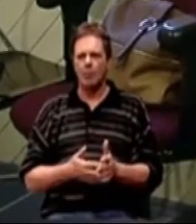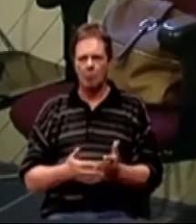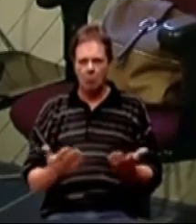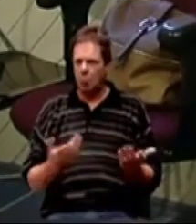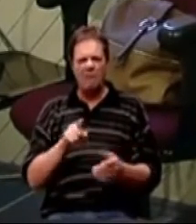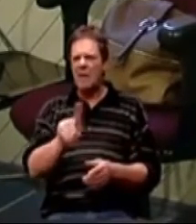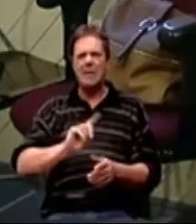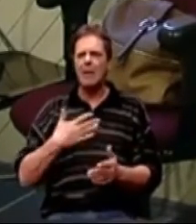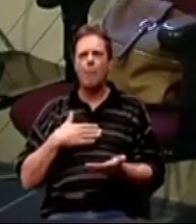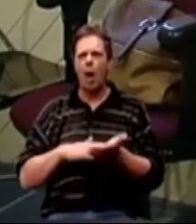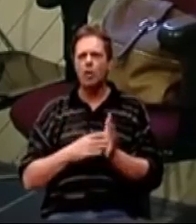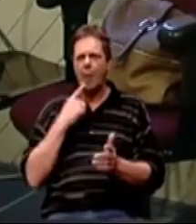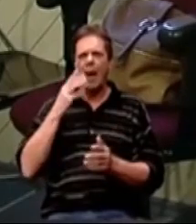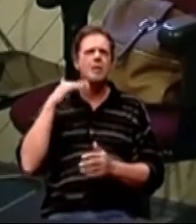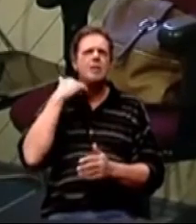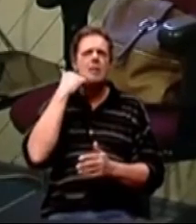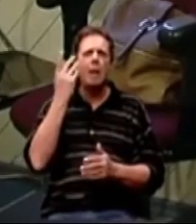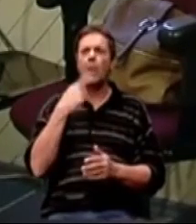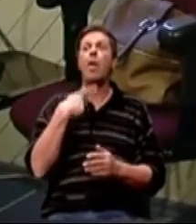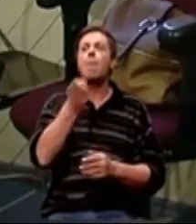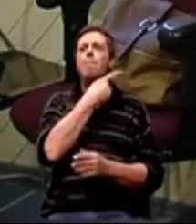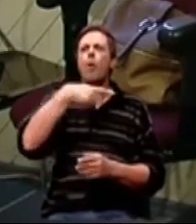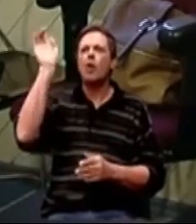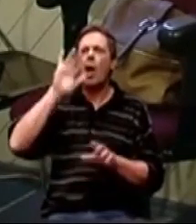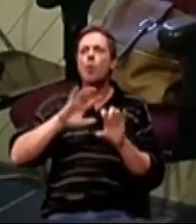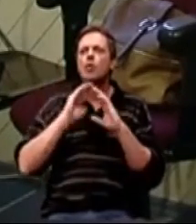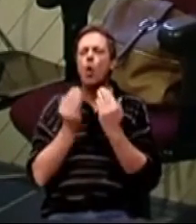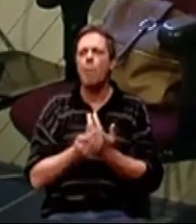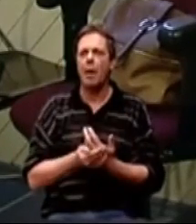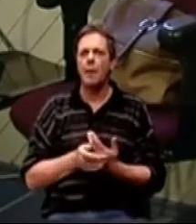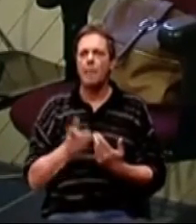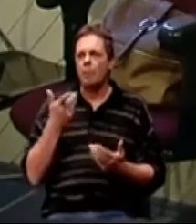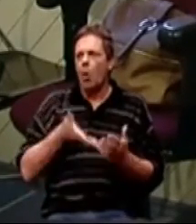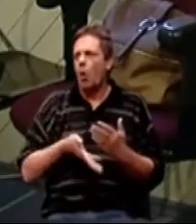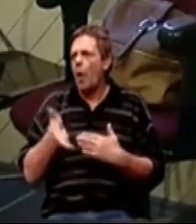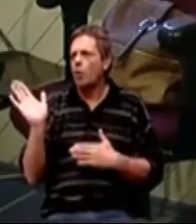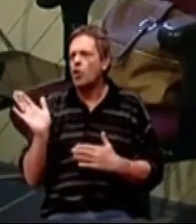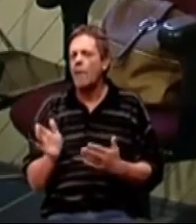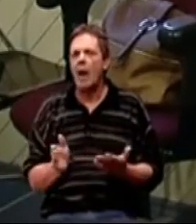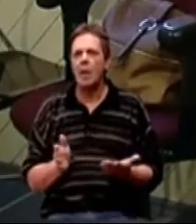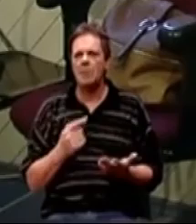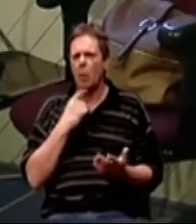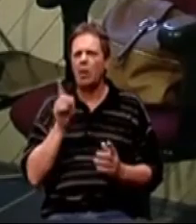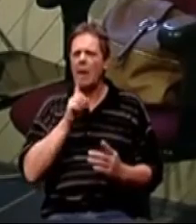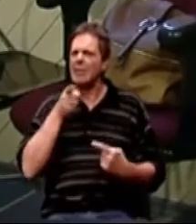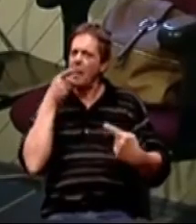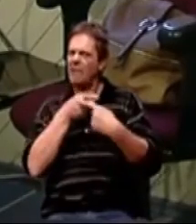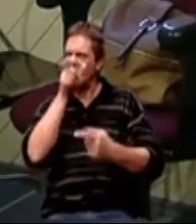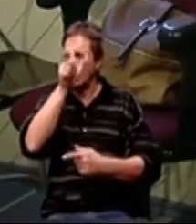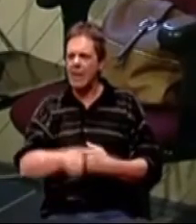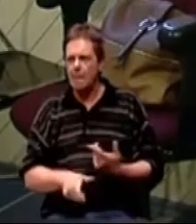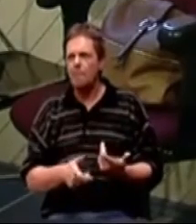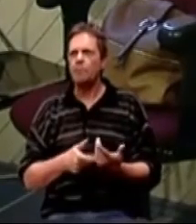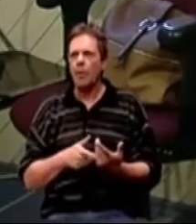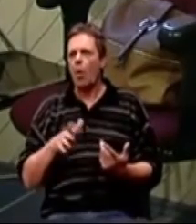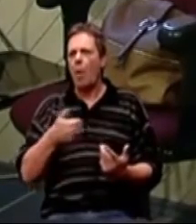moja žena, sram vas bilo. I stjeraju iz kreveta, iz sobe. I ona sad izađe van, mi smo rekli nek mu se ne suprotstavlja. Izašla je van iz stana,